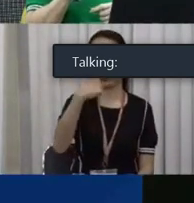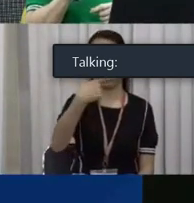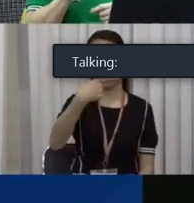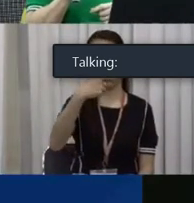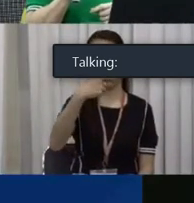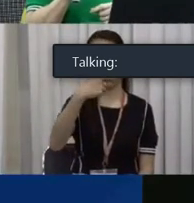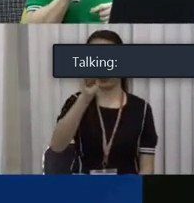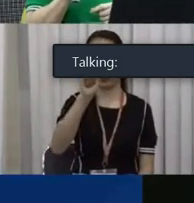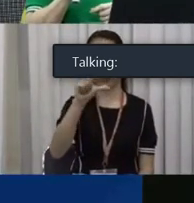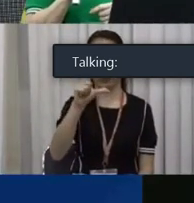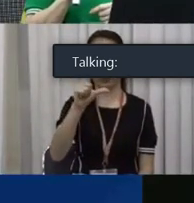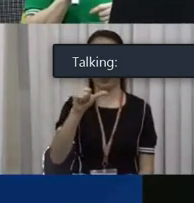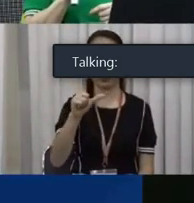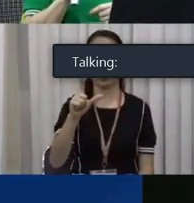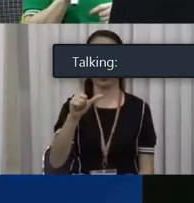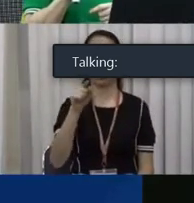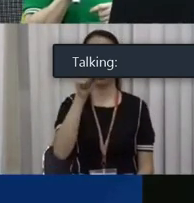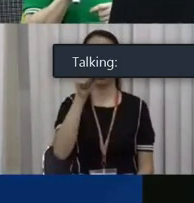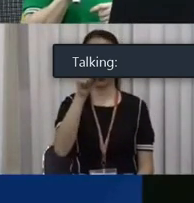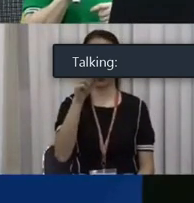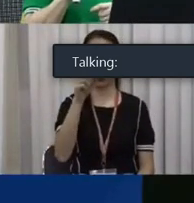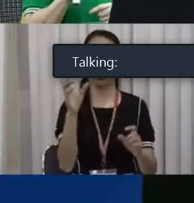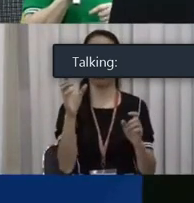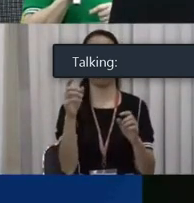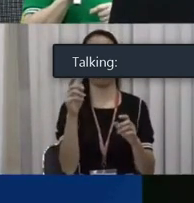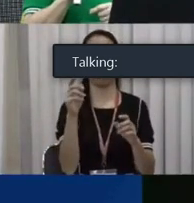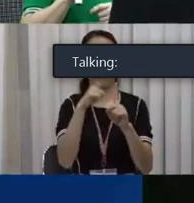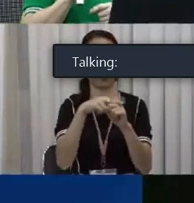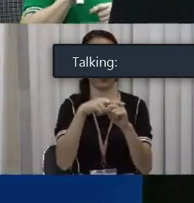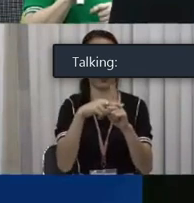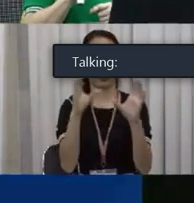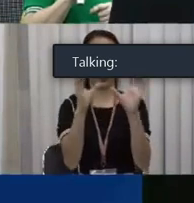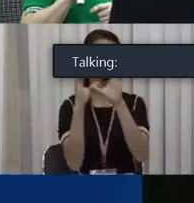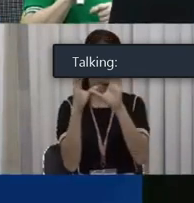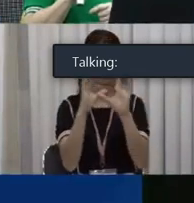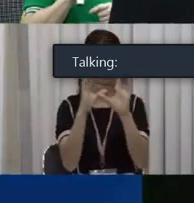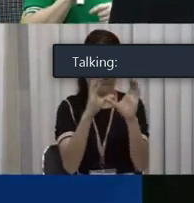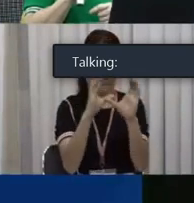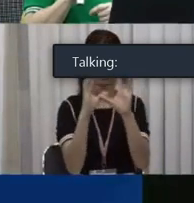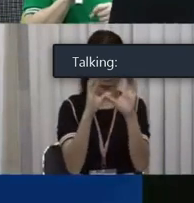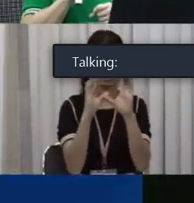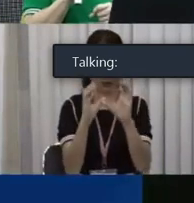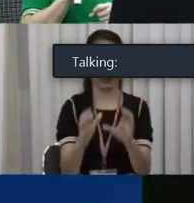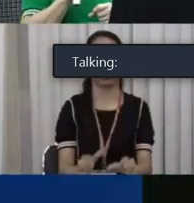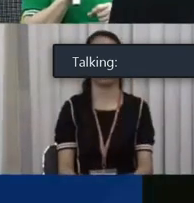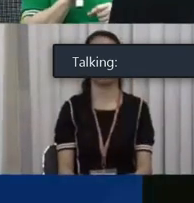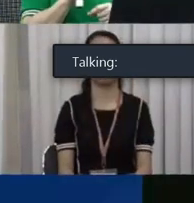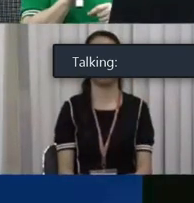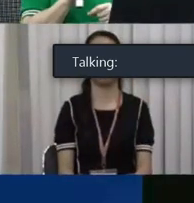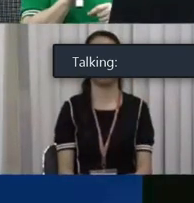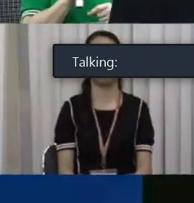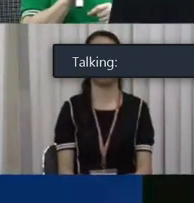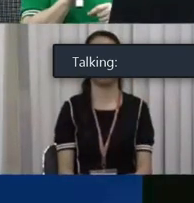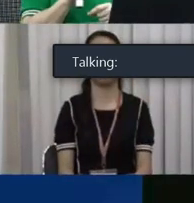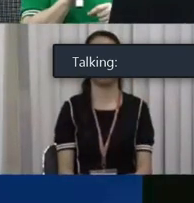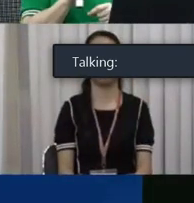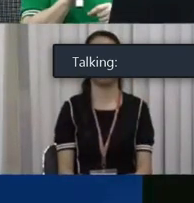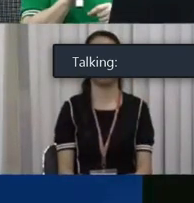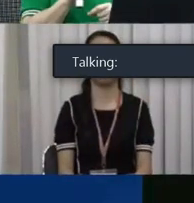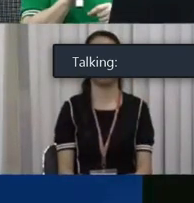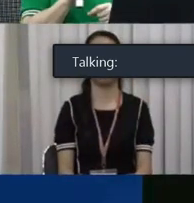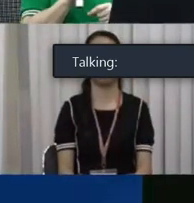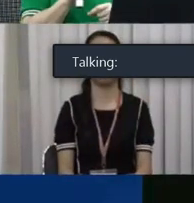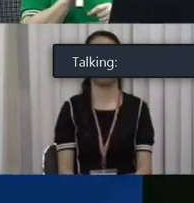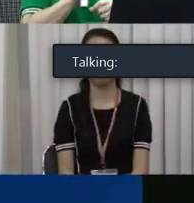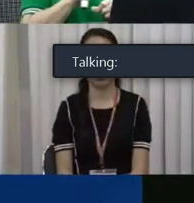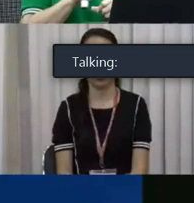legally operating ba ang mga agencies nga atong gi-applyan. Kay kuyaw kaayo kung maprinda na ang kabaw o